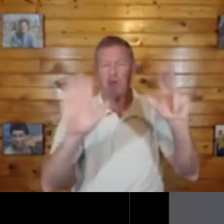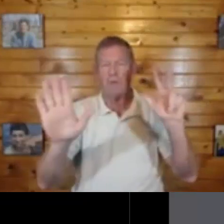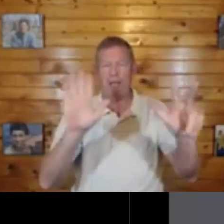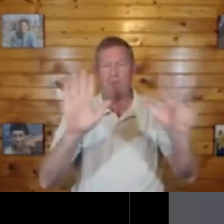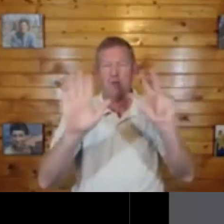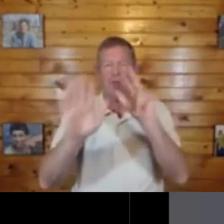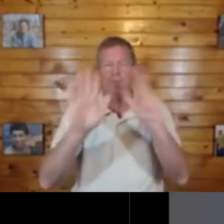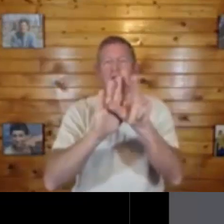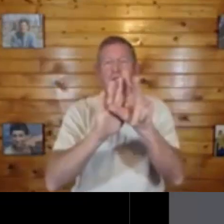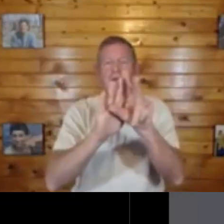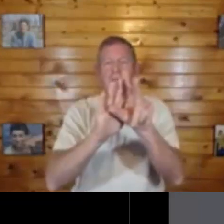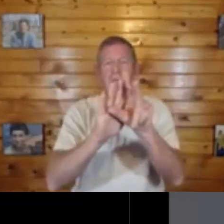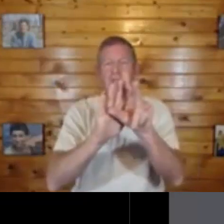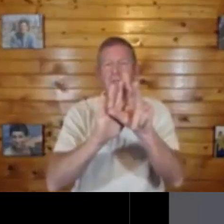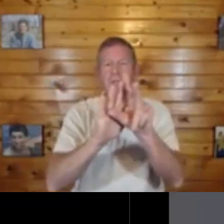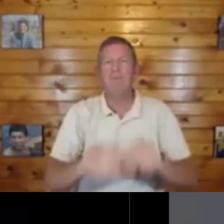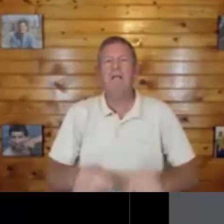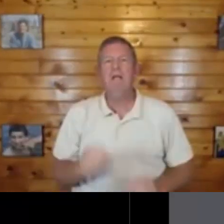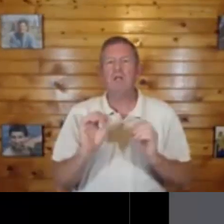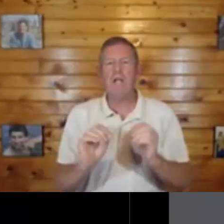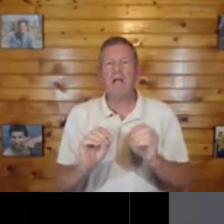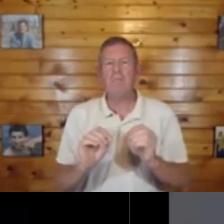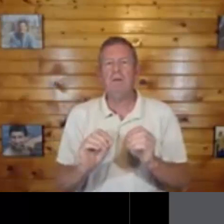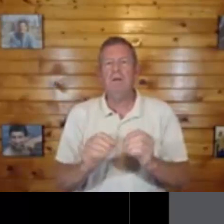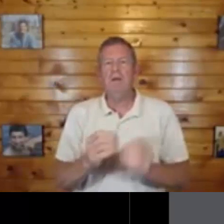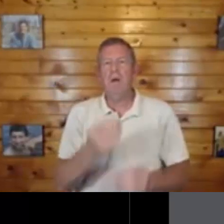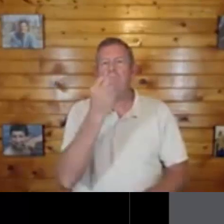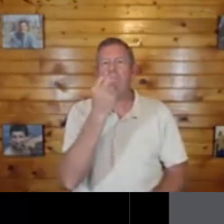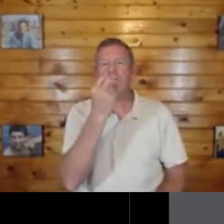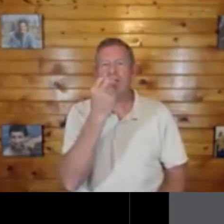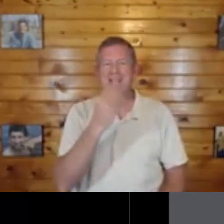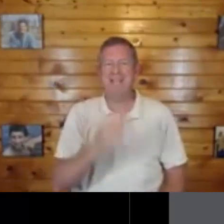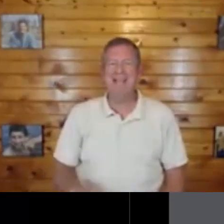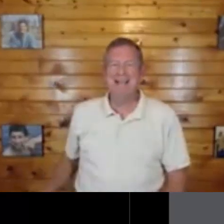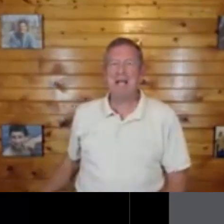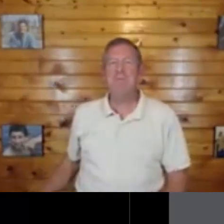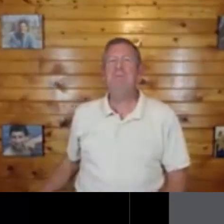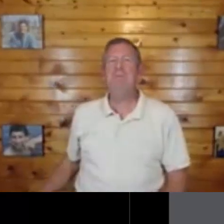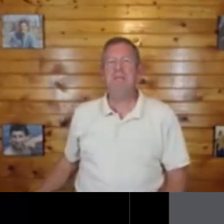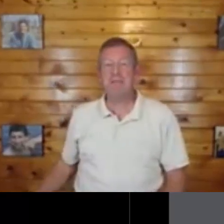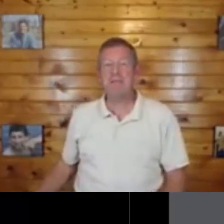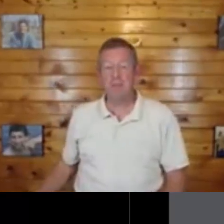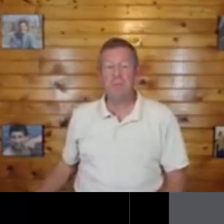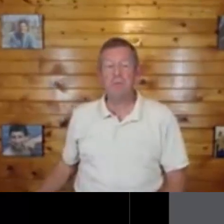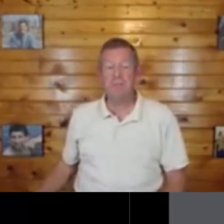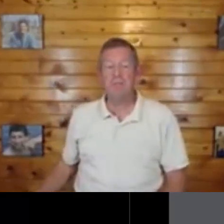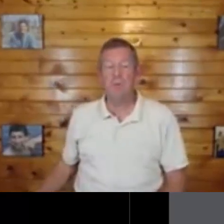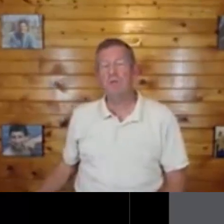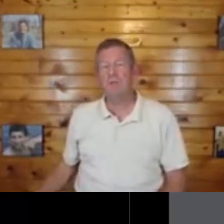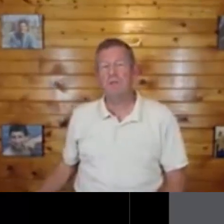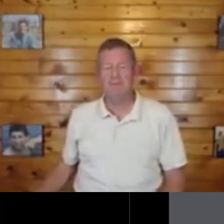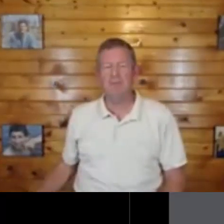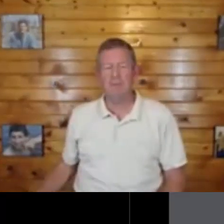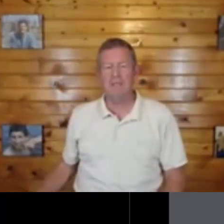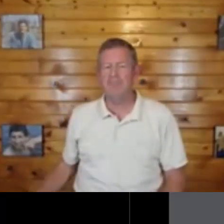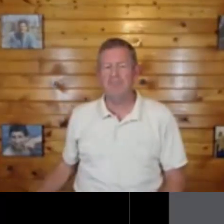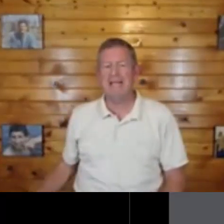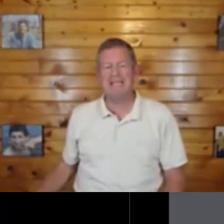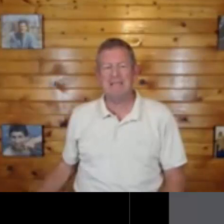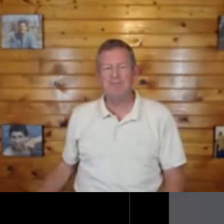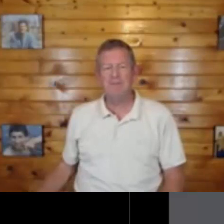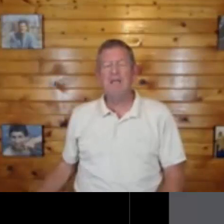aime, j'aime, n'est-ce pas? J'aime manger la cuisine mexicaine aussi, donc je